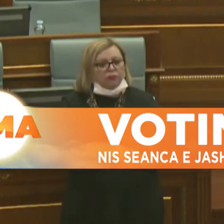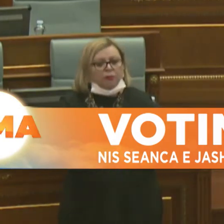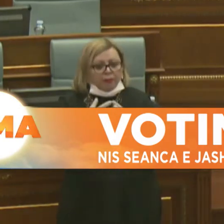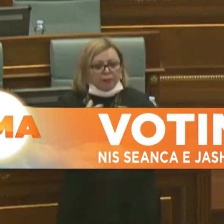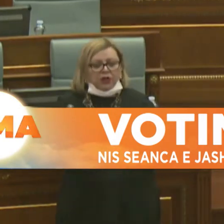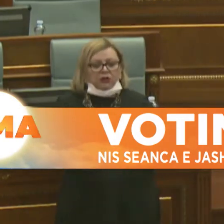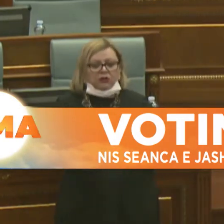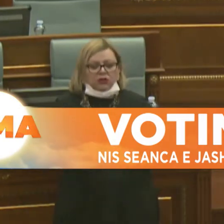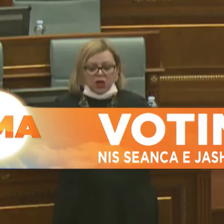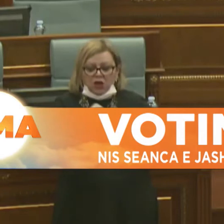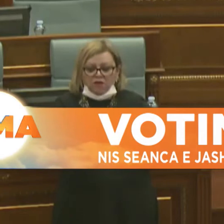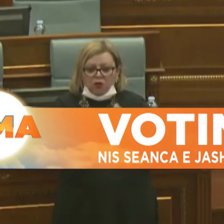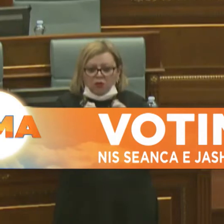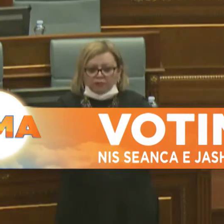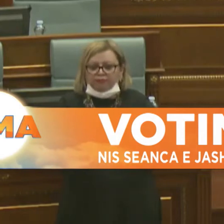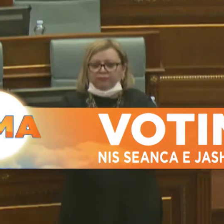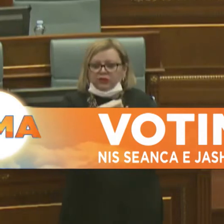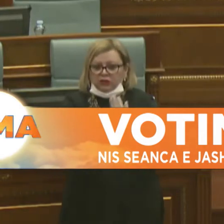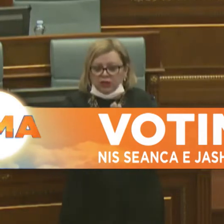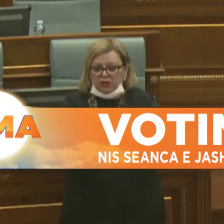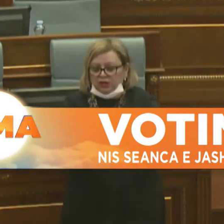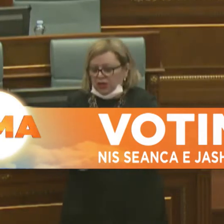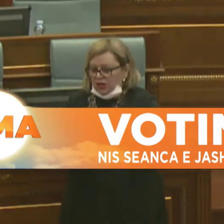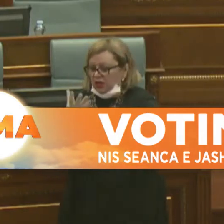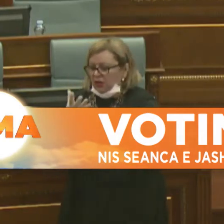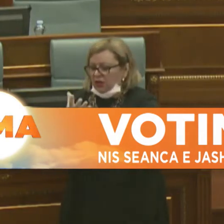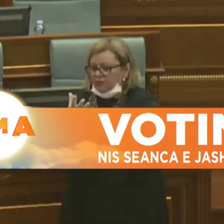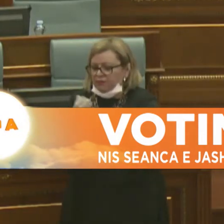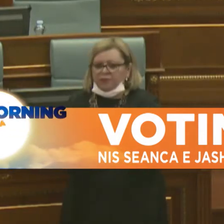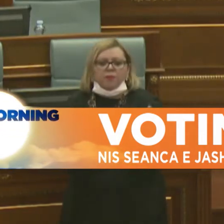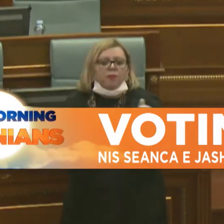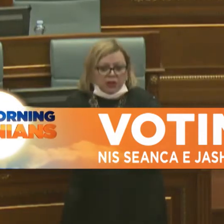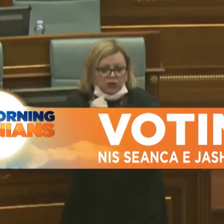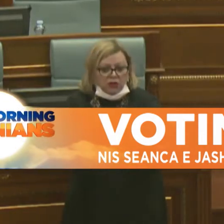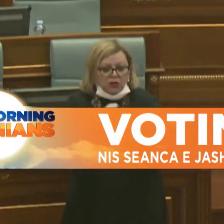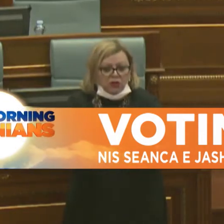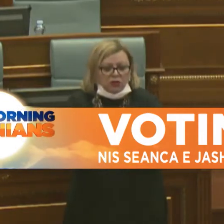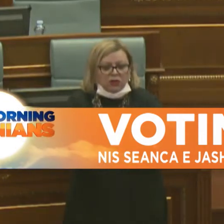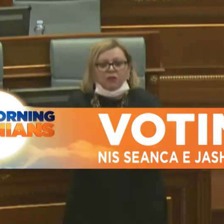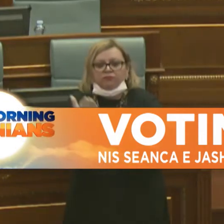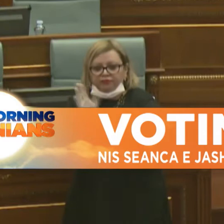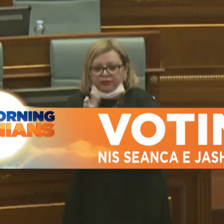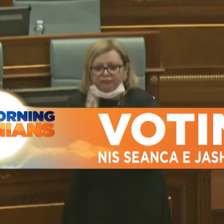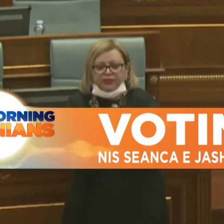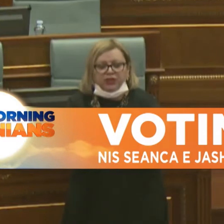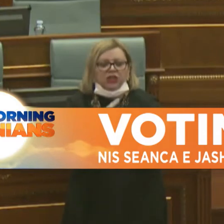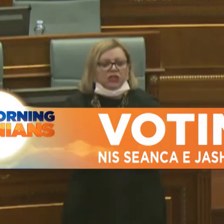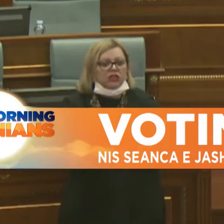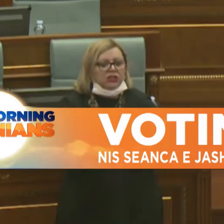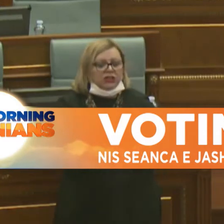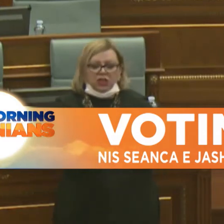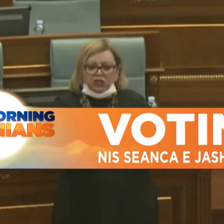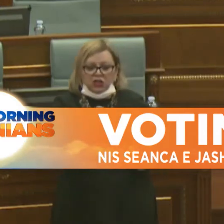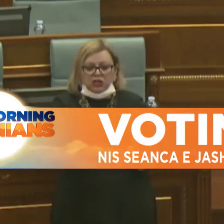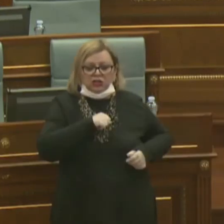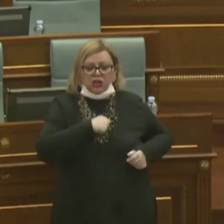së reformave evropiane, krijimin e atmosferës së bashkëpunimit pozit-opozit për çështjet vitale të